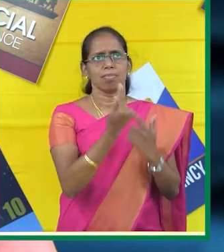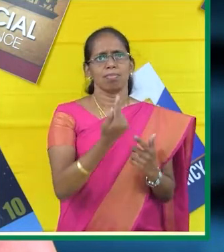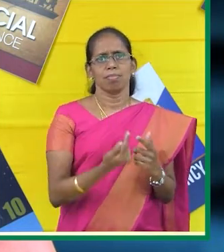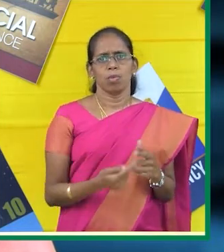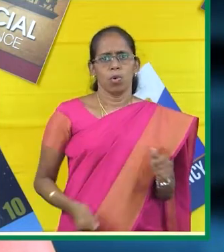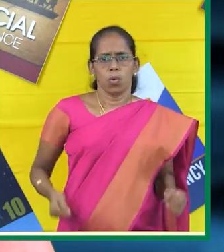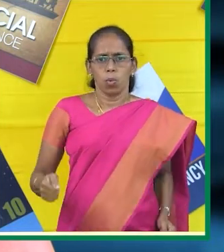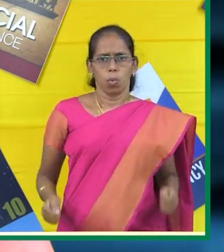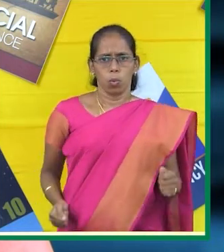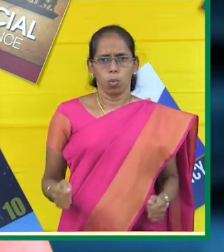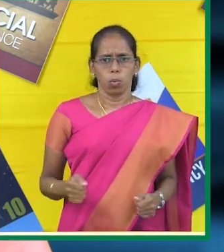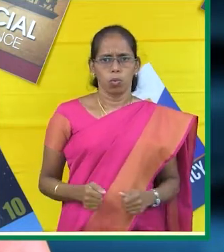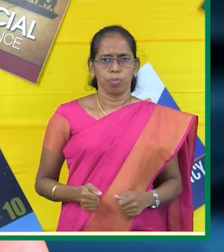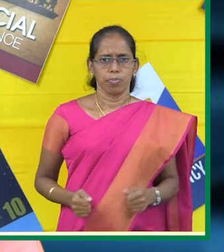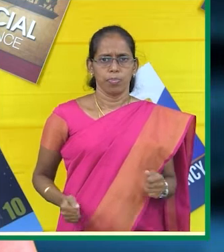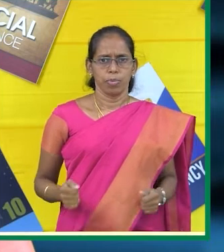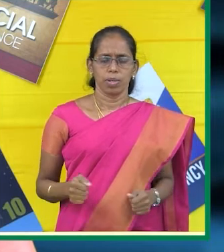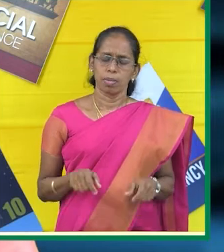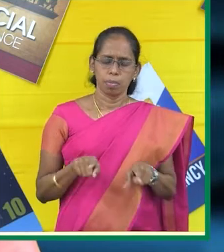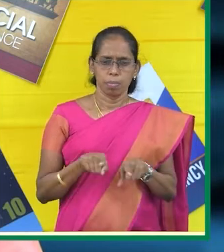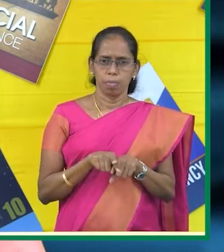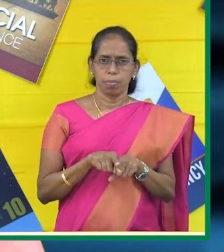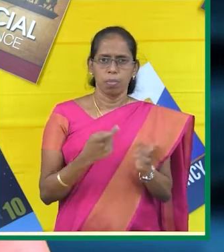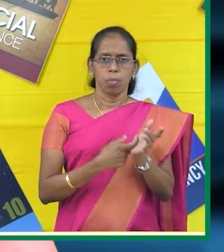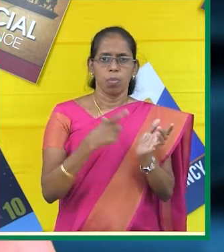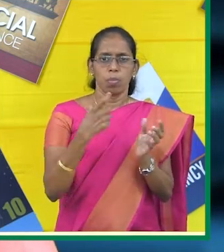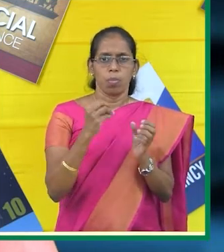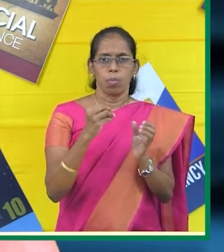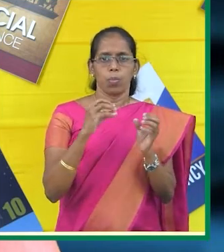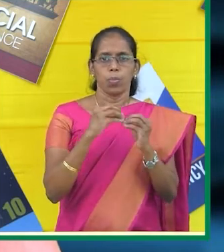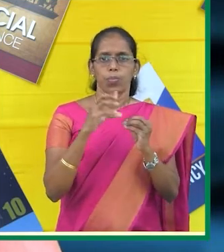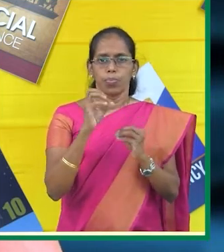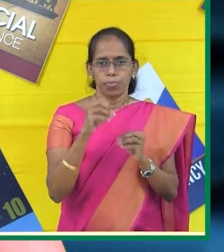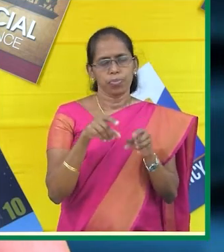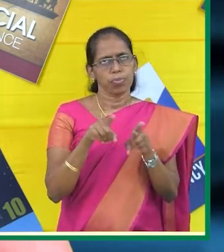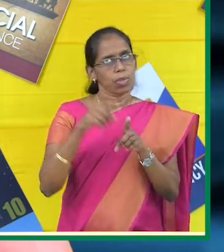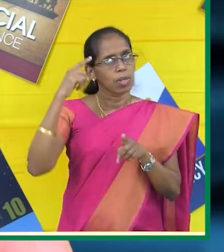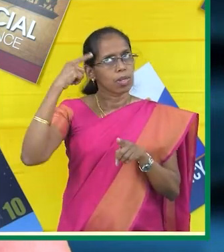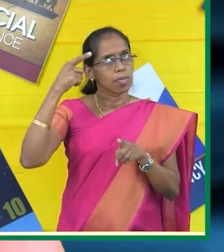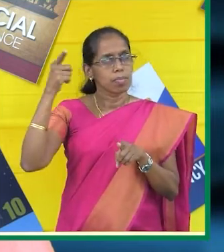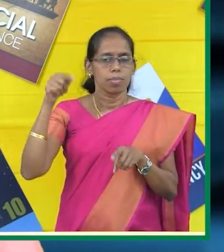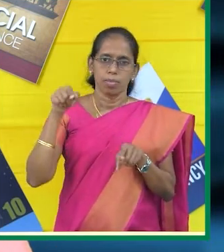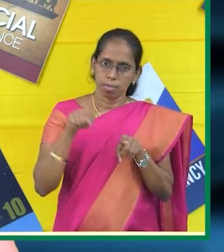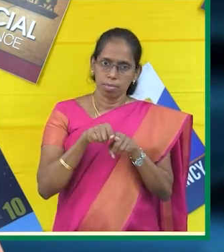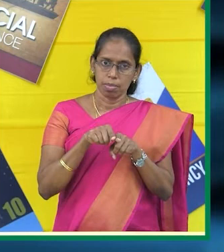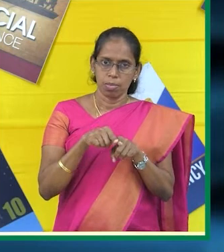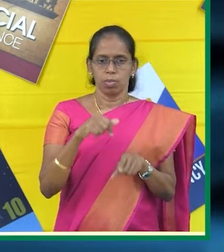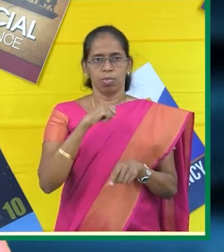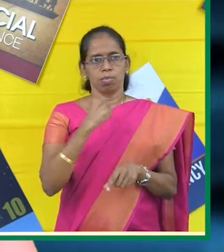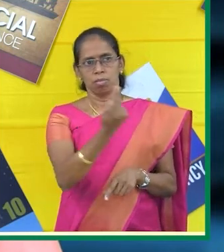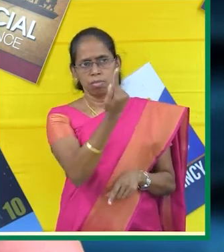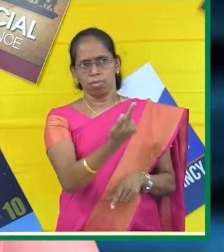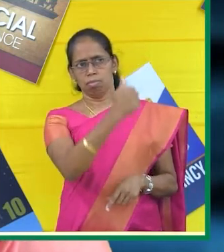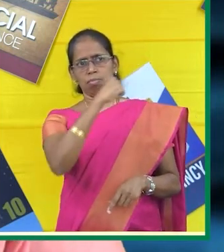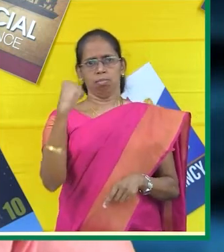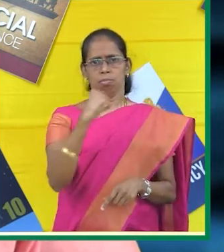ரோபோக்கள், யந்திரன் போன்றவையெல்லாம் அன்றைக்கே அவர் சொல்லியிருக்கு. கற்பனையாக இருந்த விஷயங்களெல்லாம் அவரை குளிக்க வைத்து,